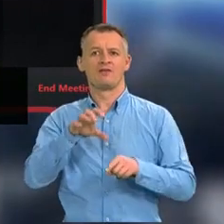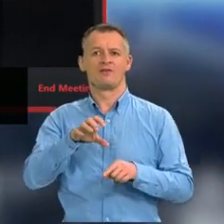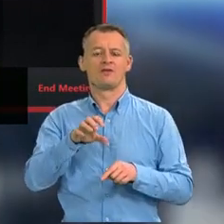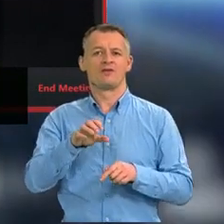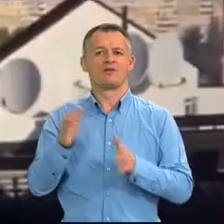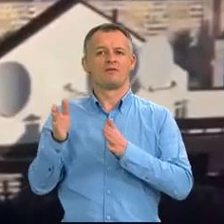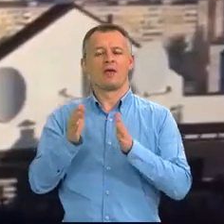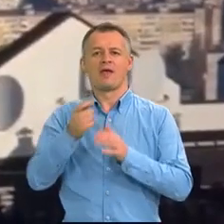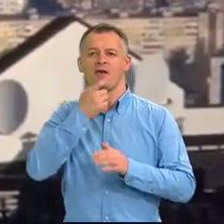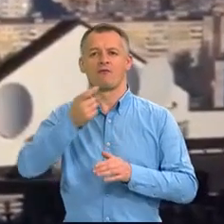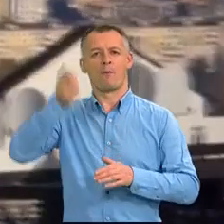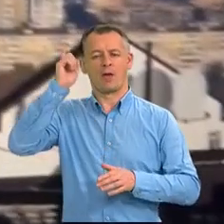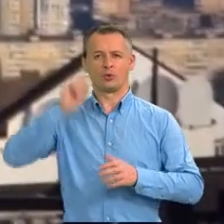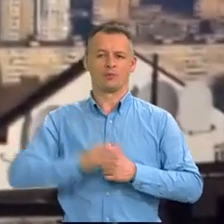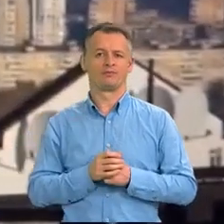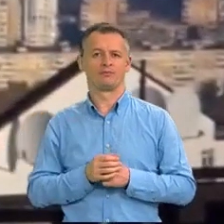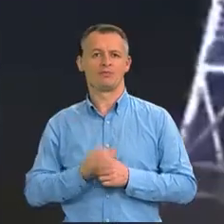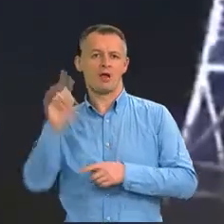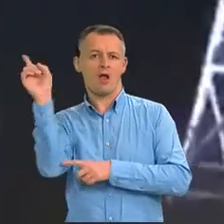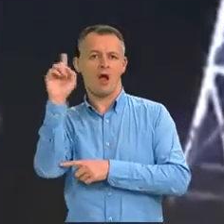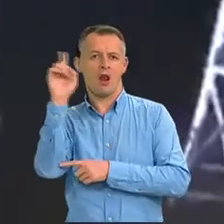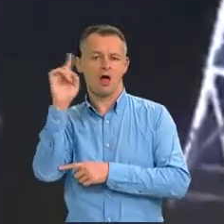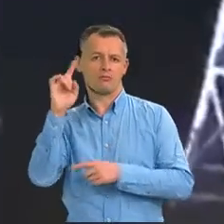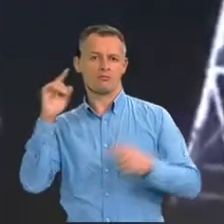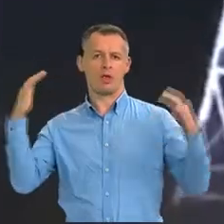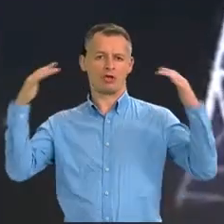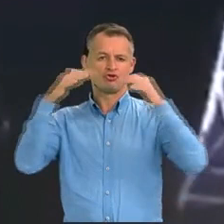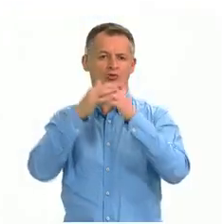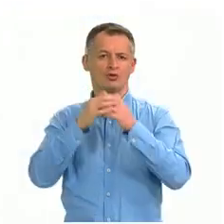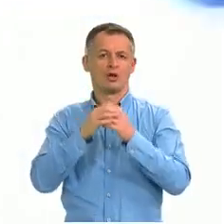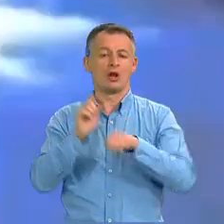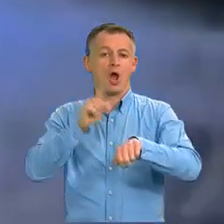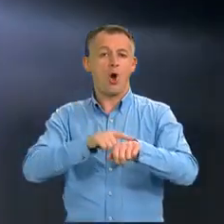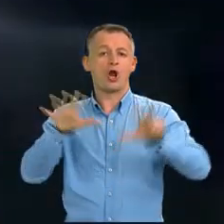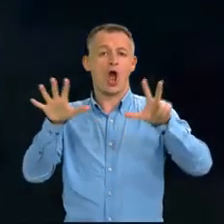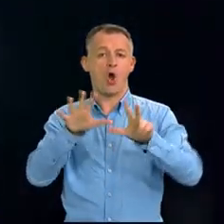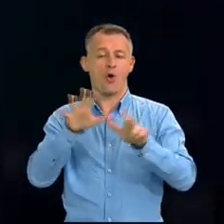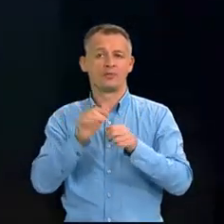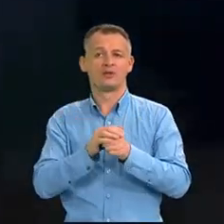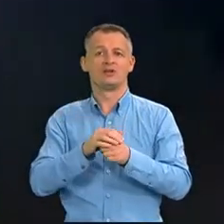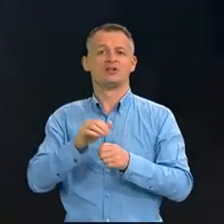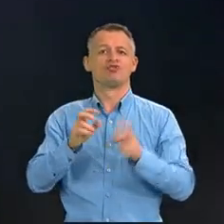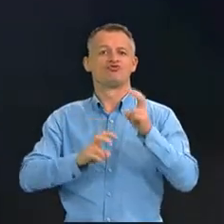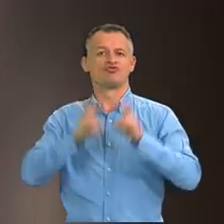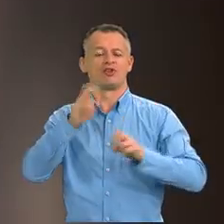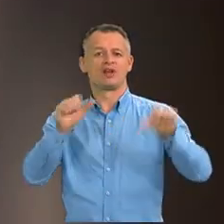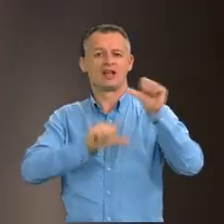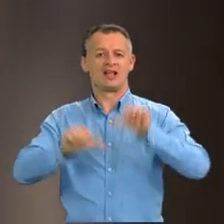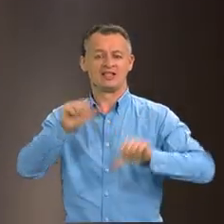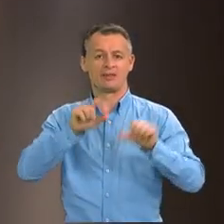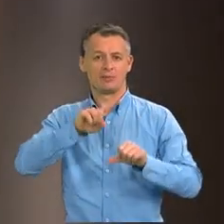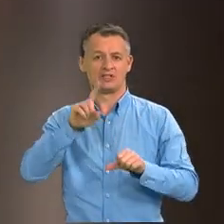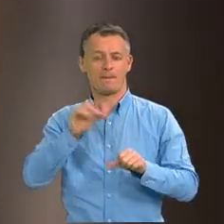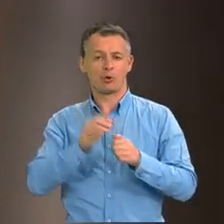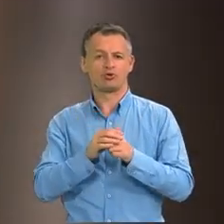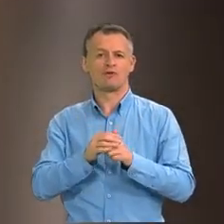because of Russia. Alarma antiaeriană a sunat în toată Ucraina. La ora 8, hidrocentrala din Zaporojia a fost lovită de mai multe rachete, iar în